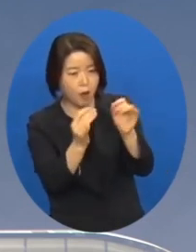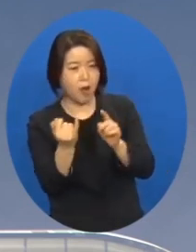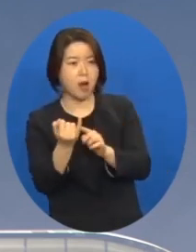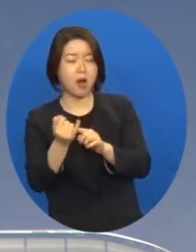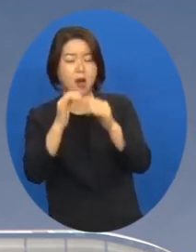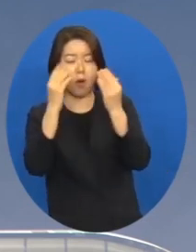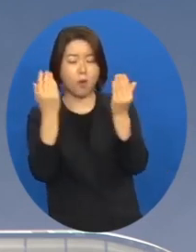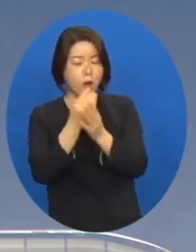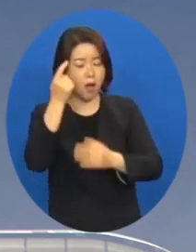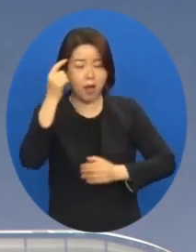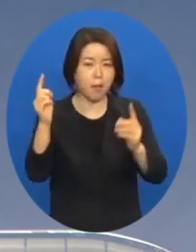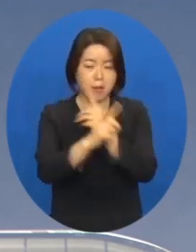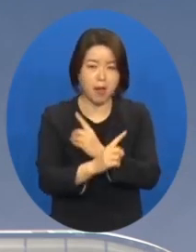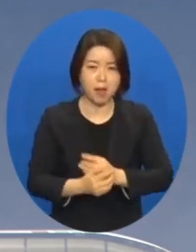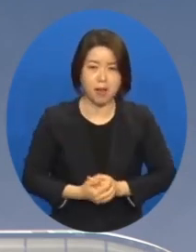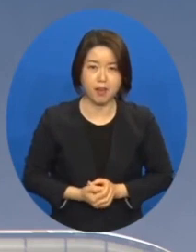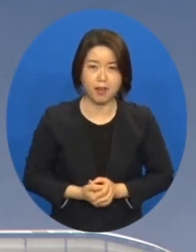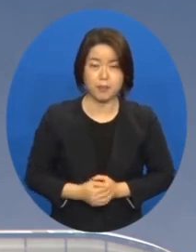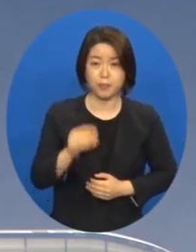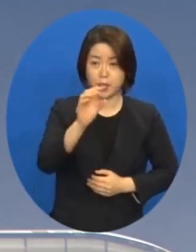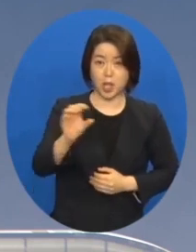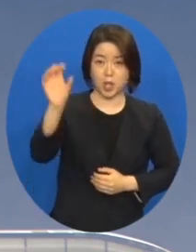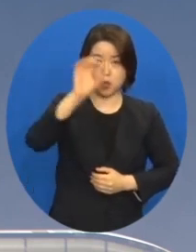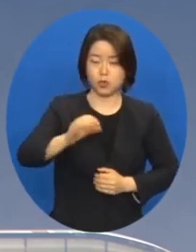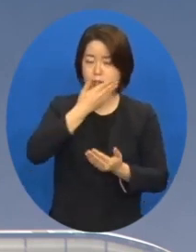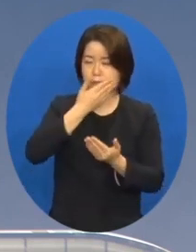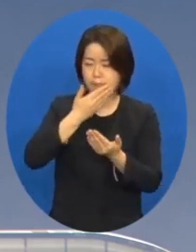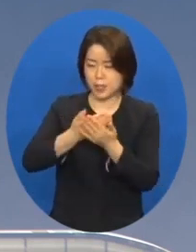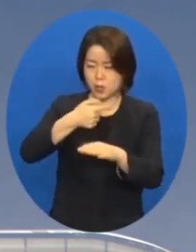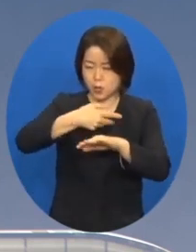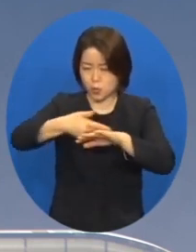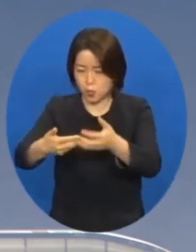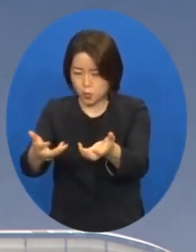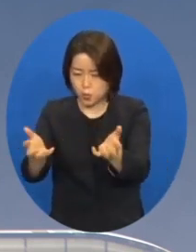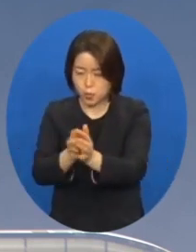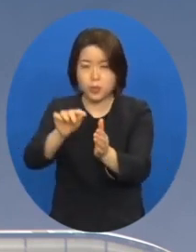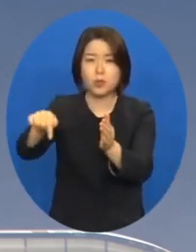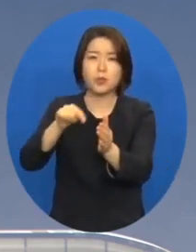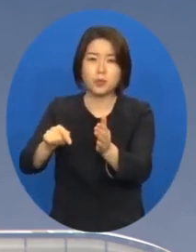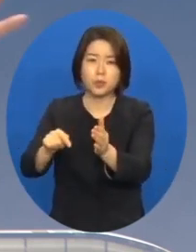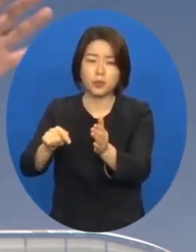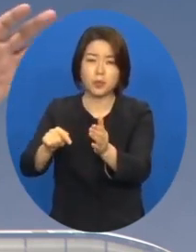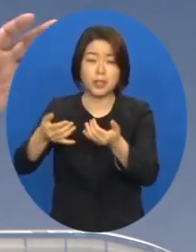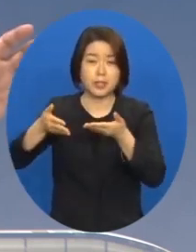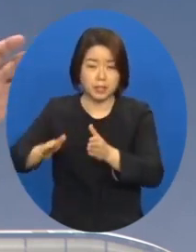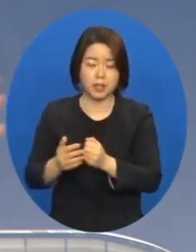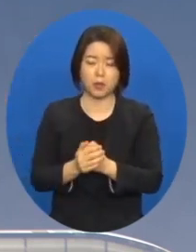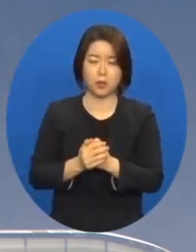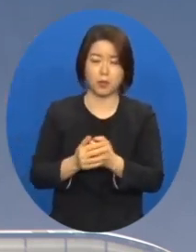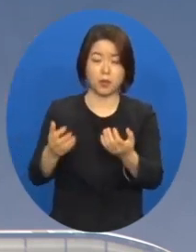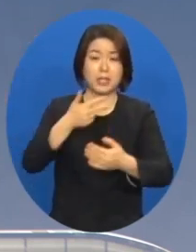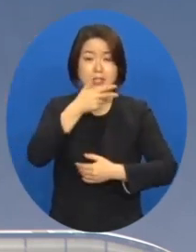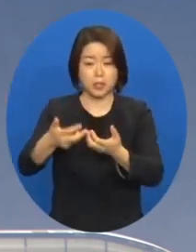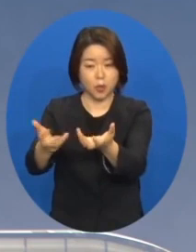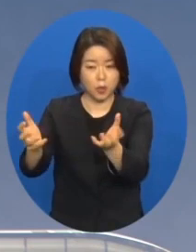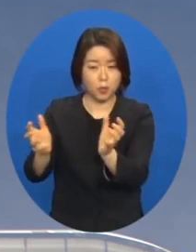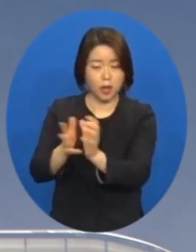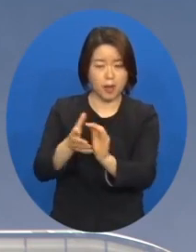바뀌어버렸습니다. 유럽의 아주 귀족 중의 귀족이고 유럽 사교계의 여왕 노릇을 하던 이